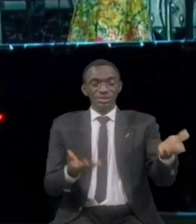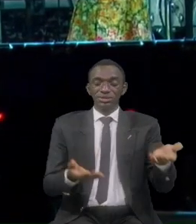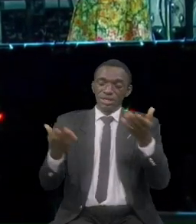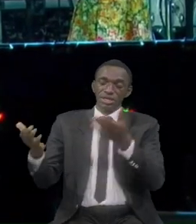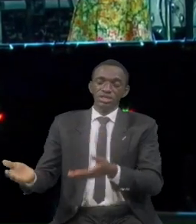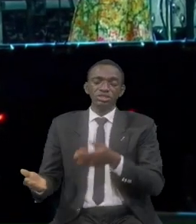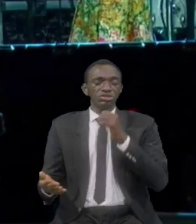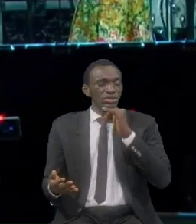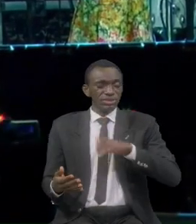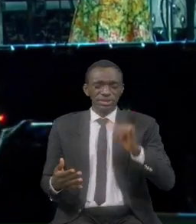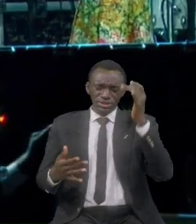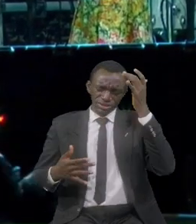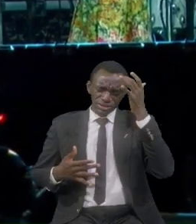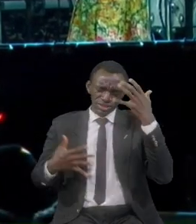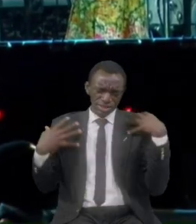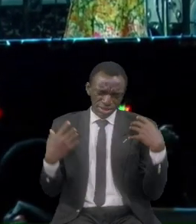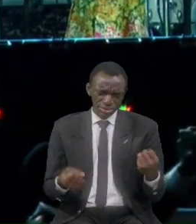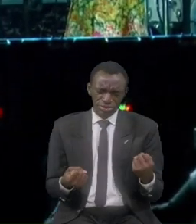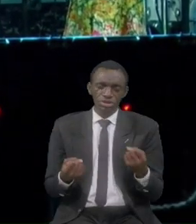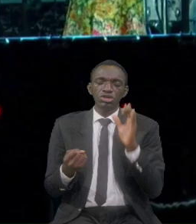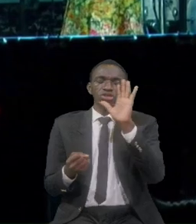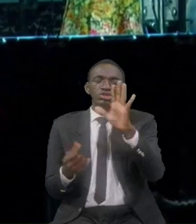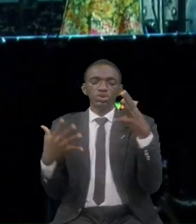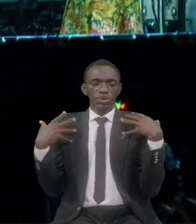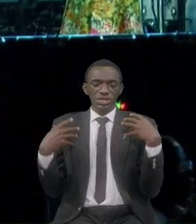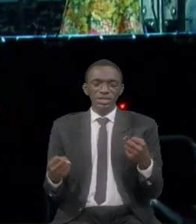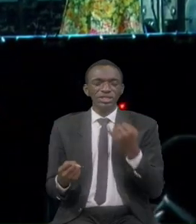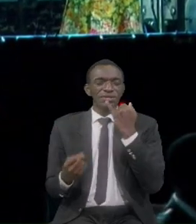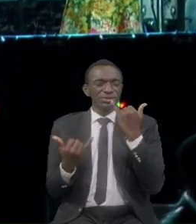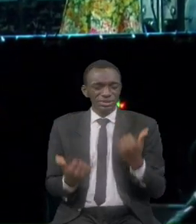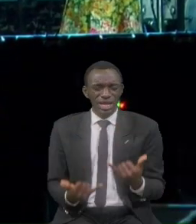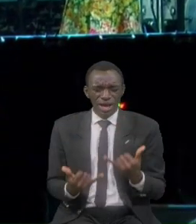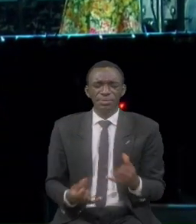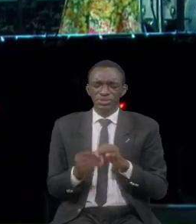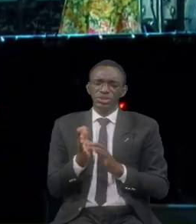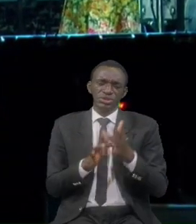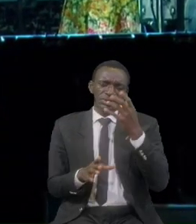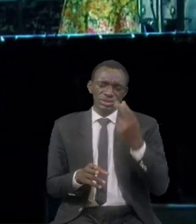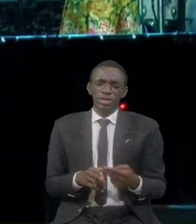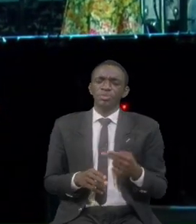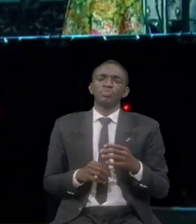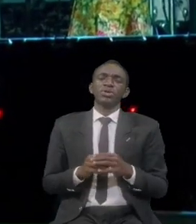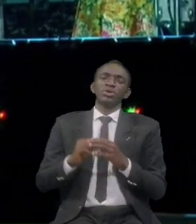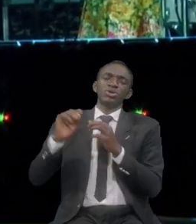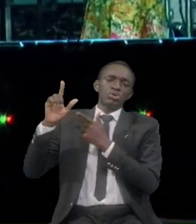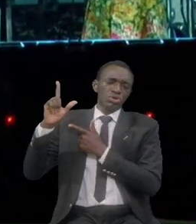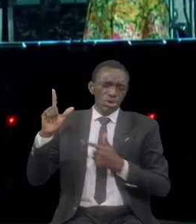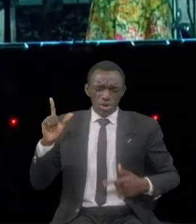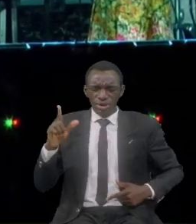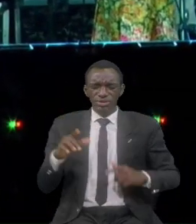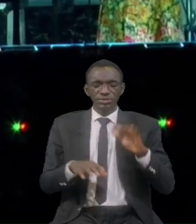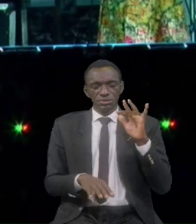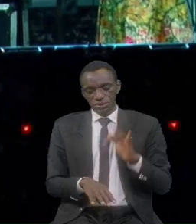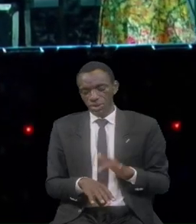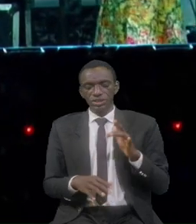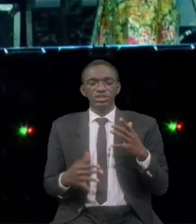pirwa ka na ayo. Your healing is now. Ang imong kayuhan karon. Lord, touch. Ginoo, ikapa.